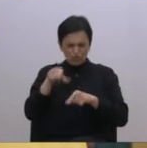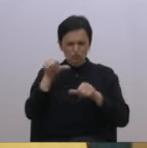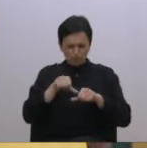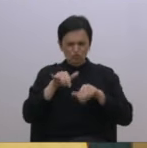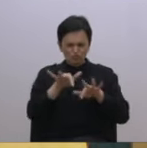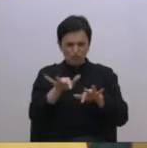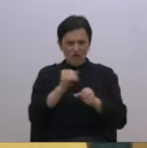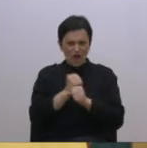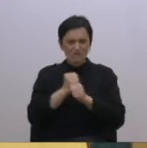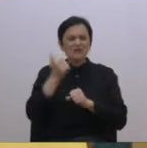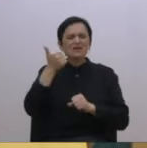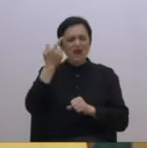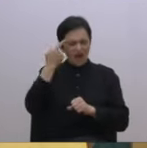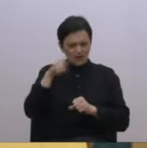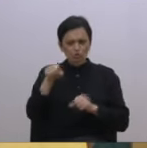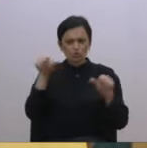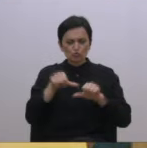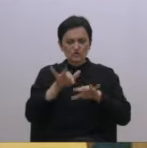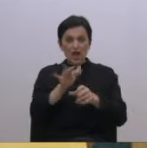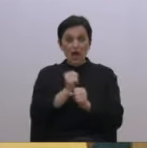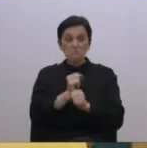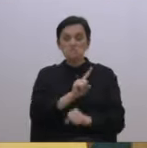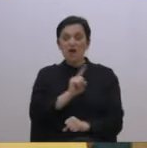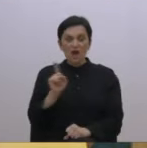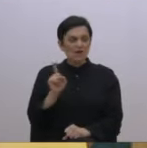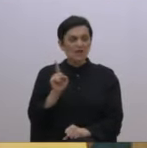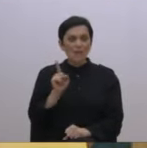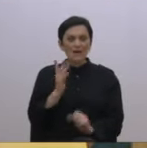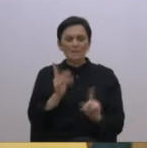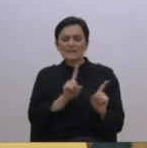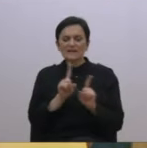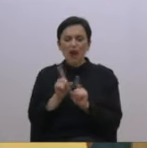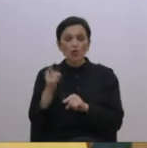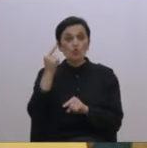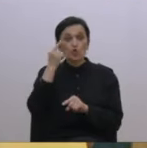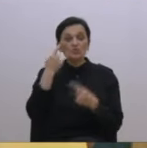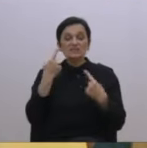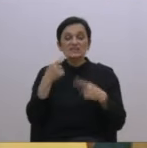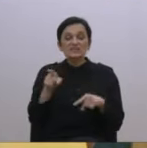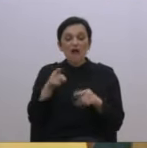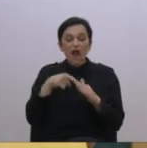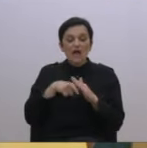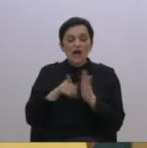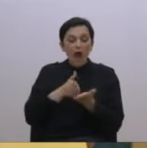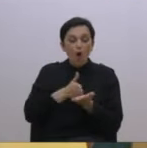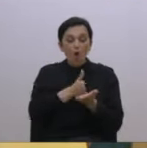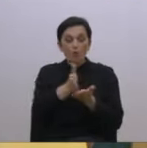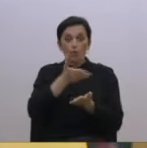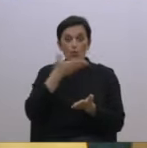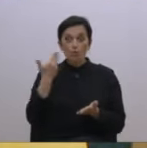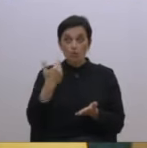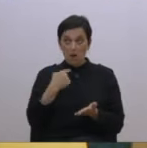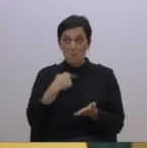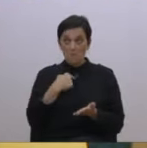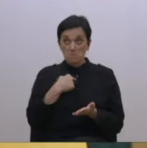ძალიან კარგად იცით ყველამ, რომ ძალიან ცუდ საქმეს აკეთებთ. მაგრამ რაღაცნაირად გონიათ, რომ სხვა გამოსავალი არ გაქვთ. ან მე ხო არ